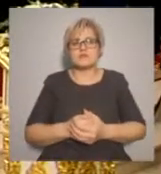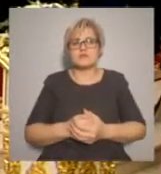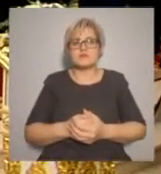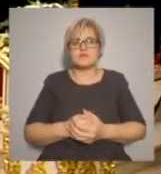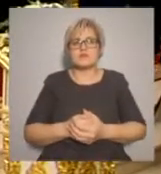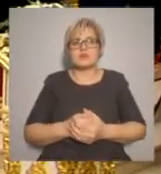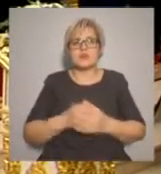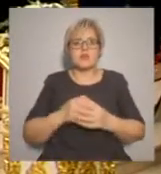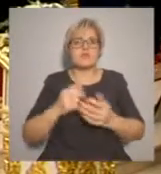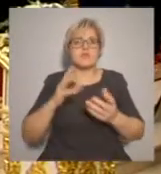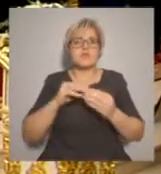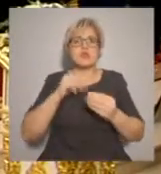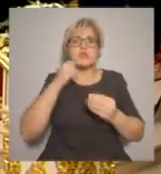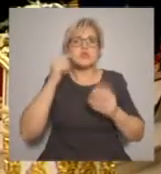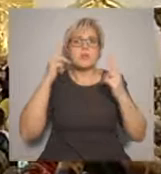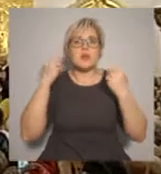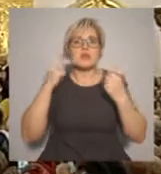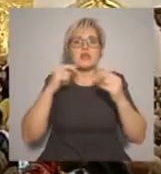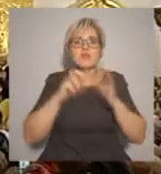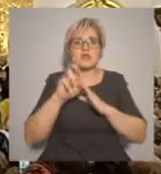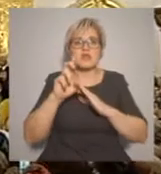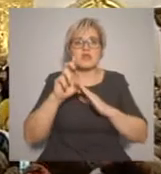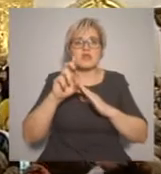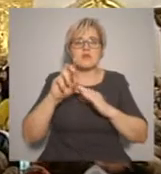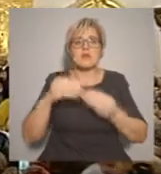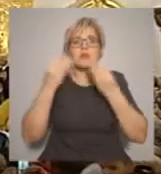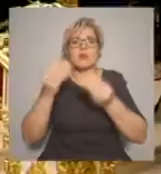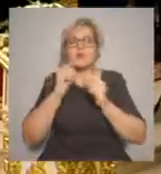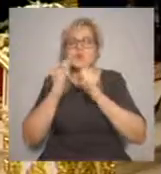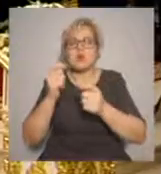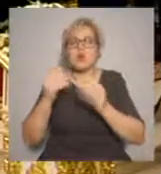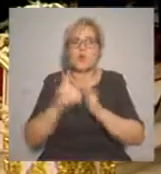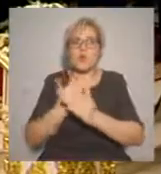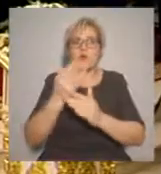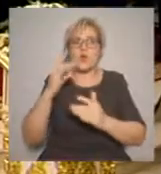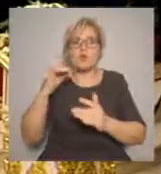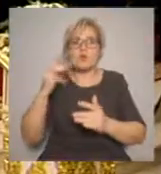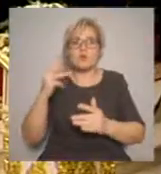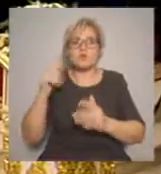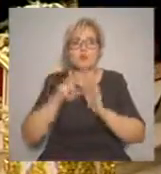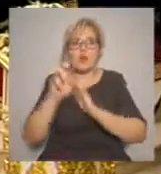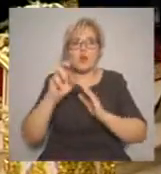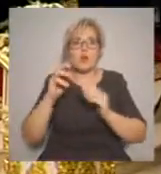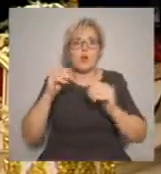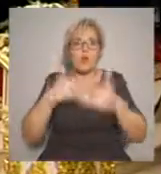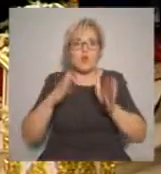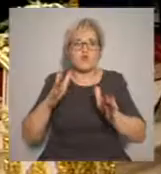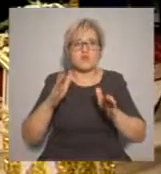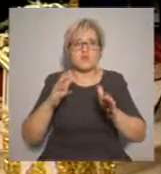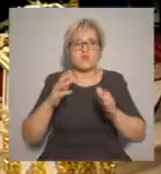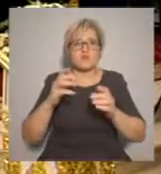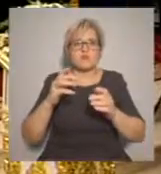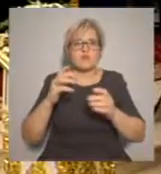помогает каждому, кто здесь живет и трудится. Представитель Русской Православной Церкви преподнес дарному Когалымскому храму ковчег с